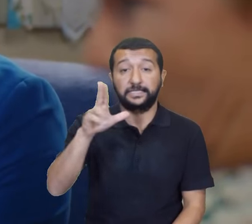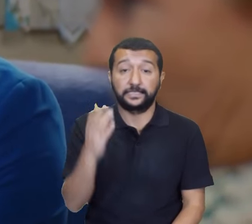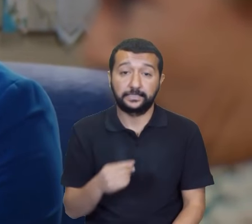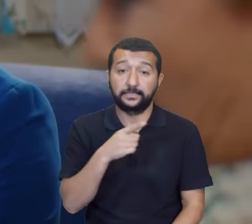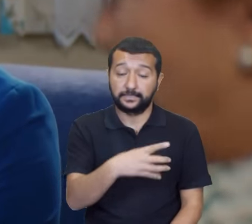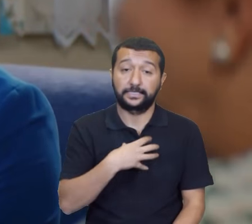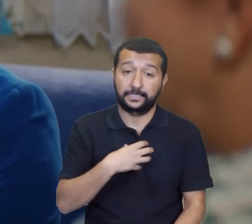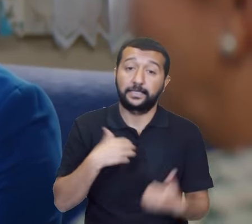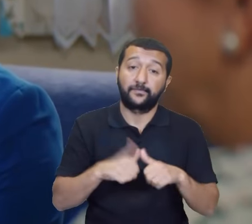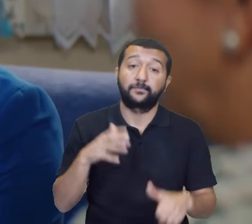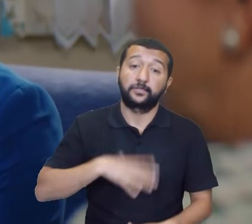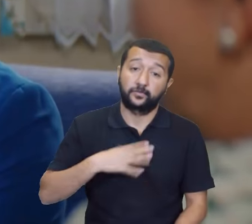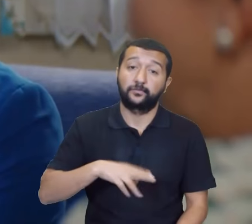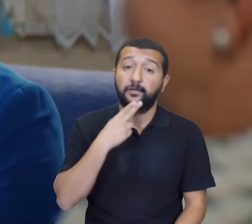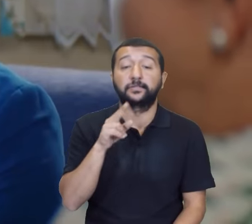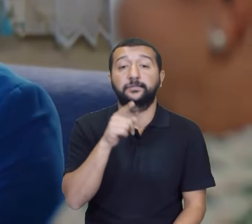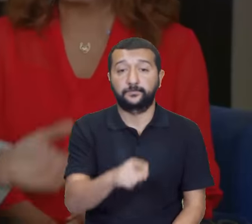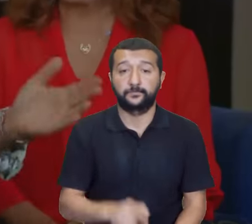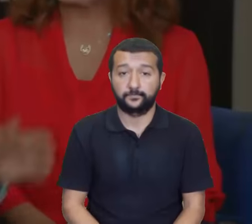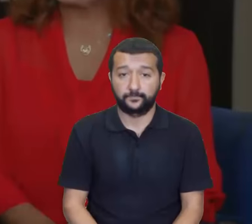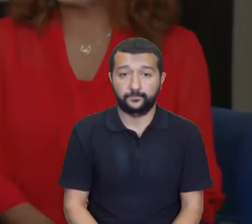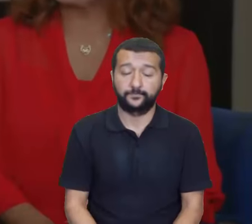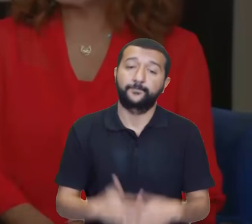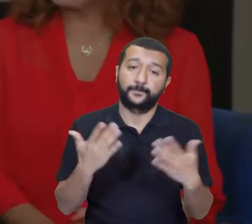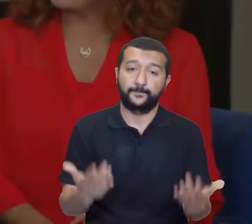kez kendime istiyorum ablacığım.